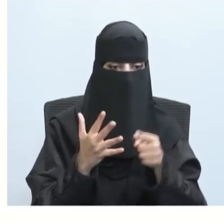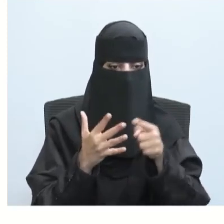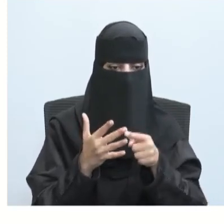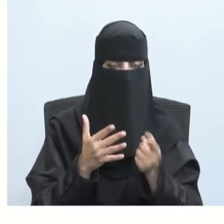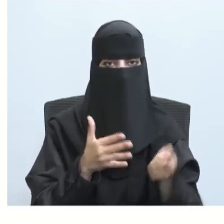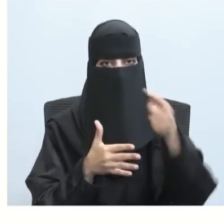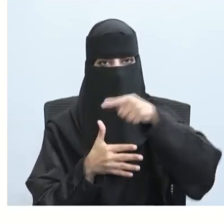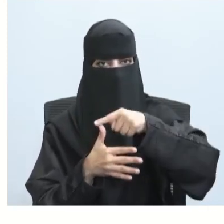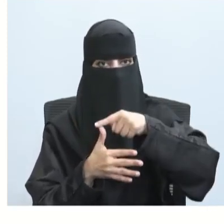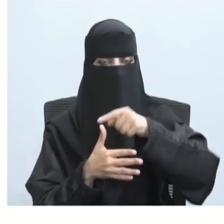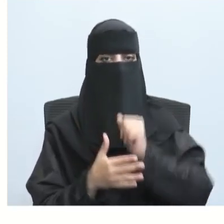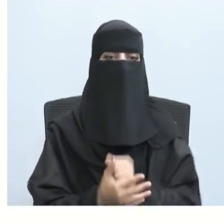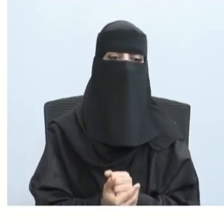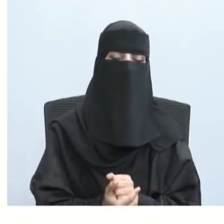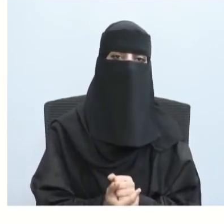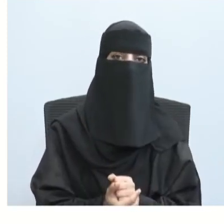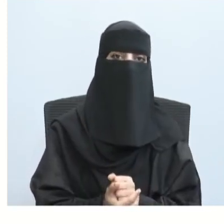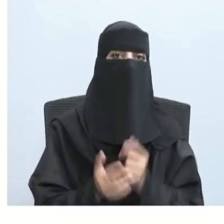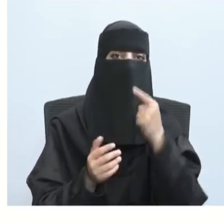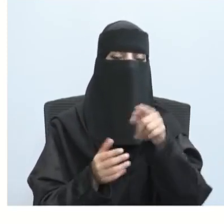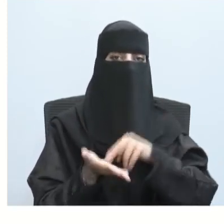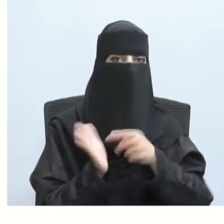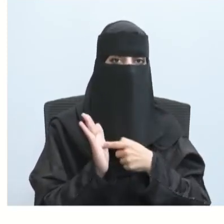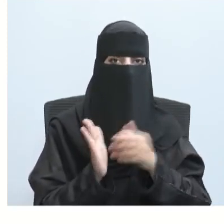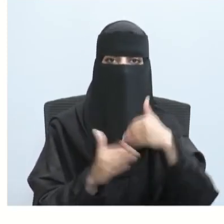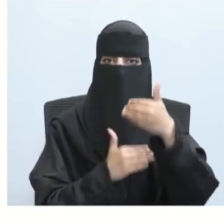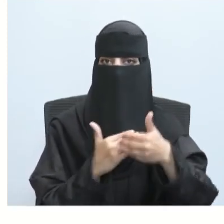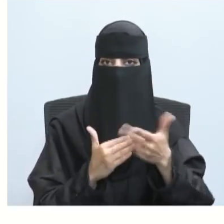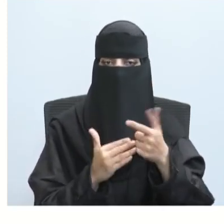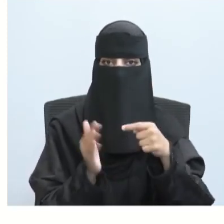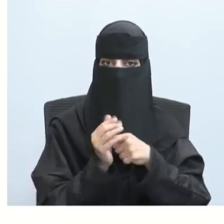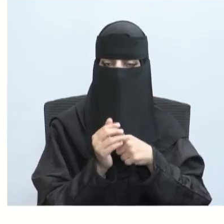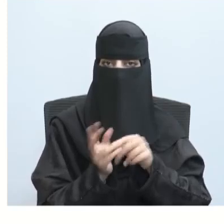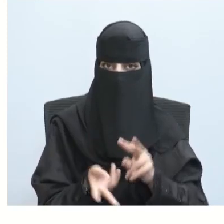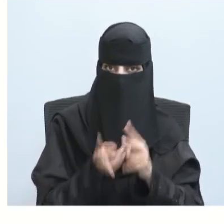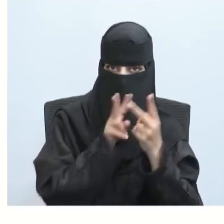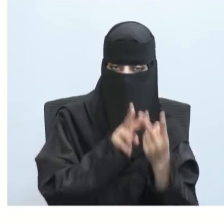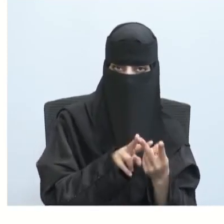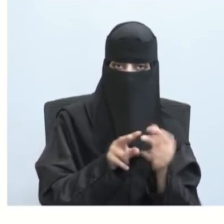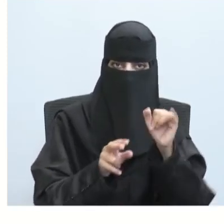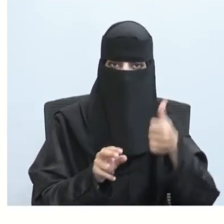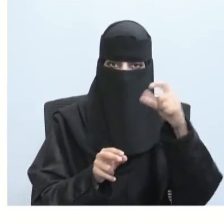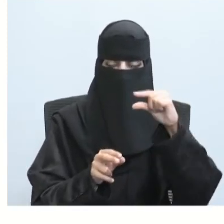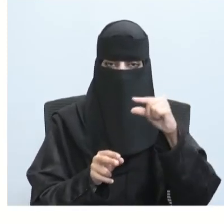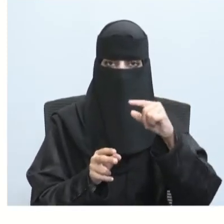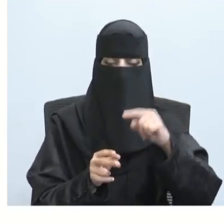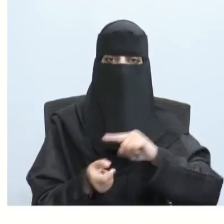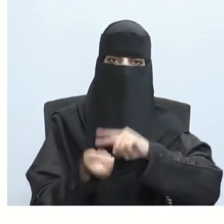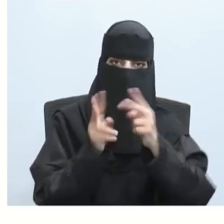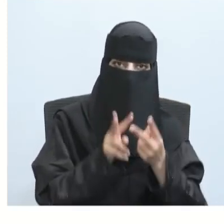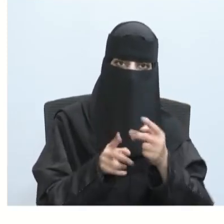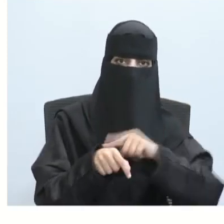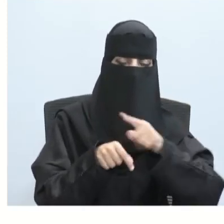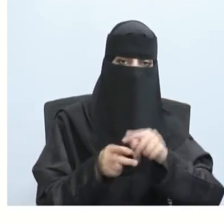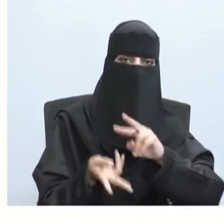والتالي حتى نصل الى الاخير اذا ماذا يحدث مثلا عندما تتغير حاله الماده من حاله الى اخرى